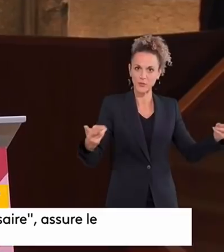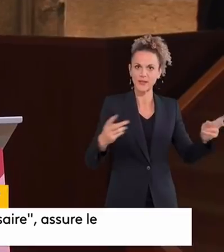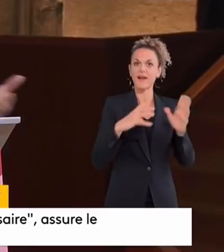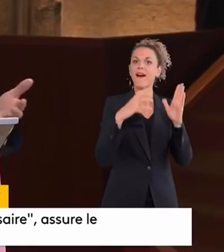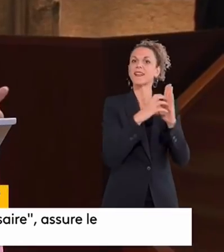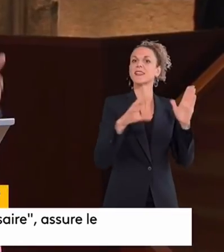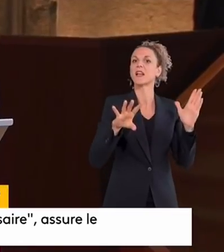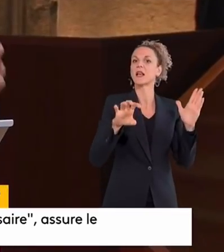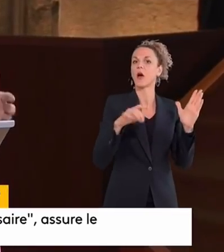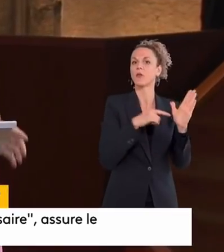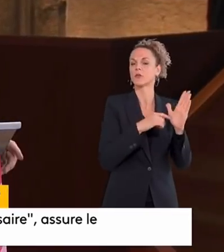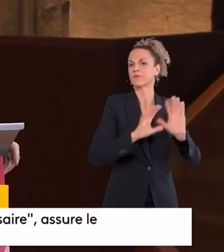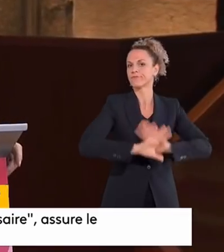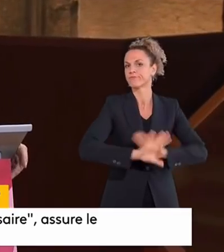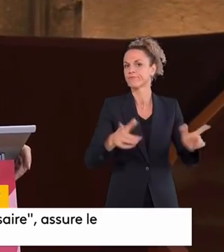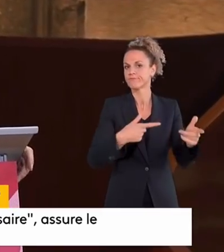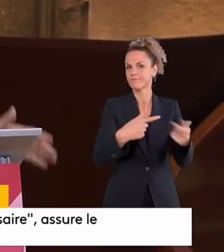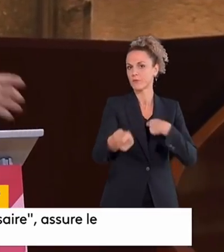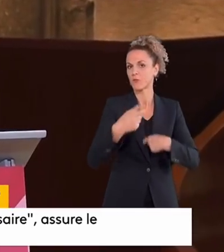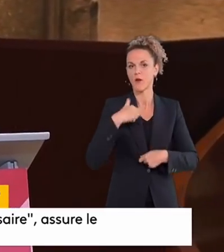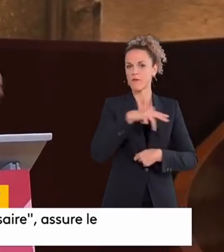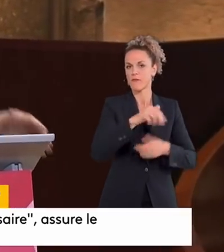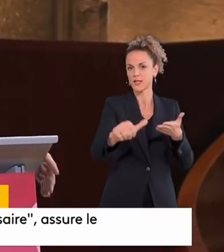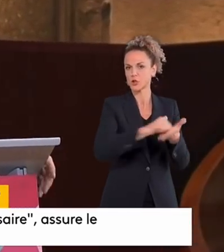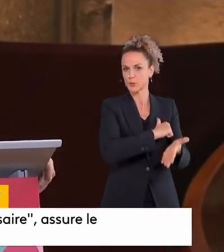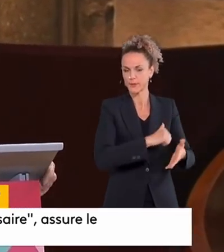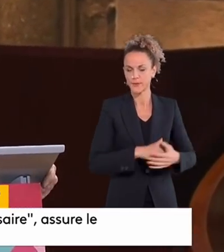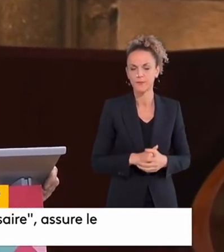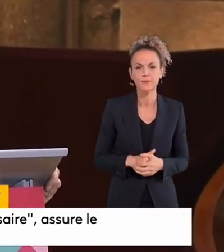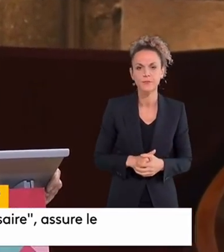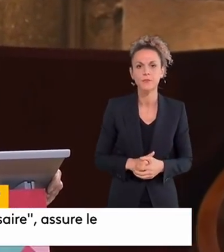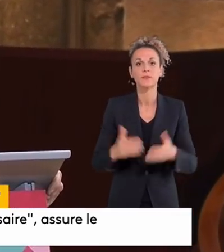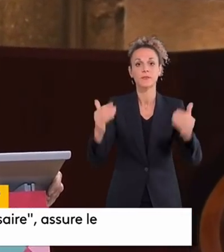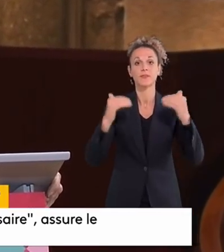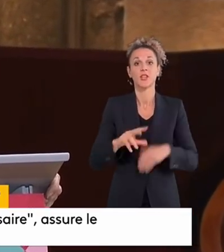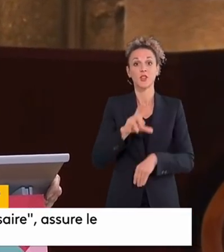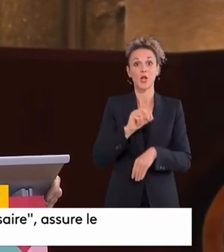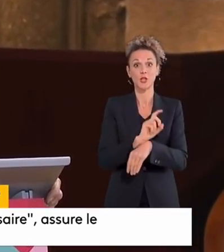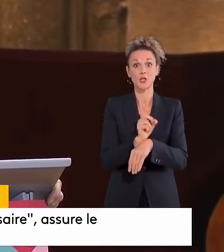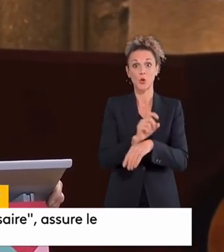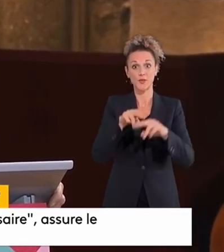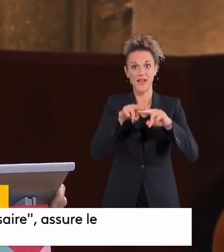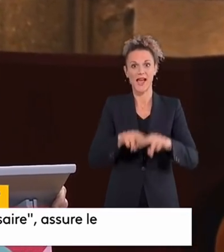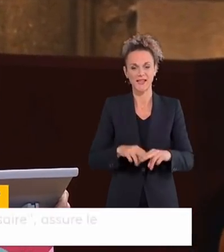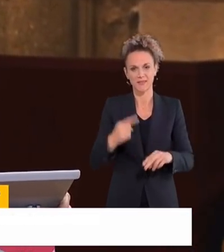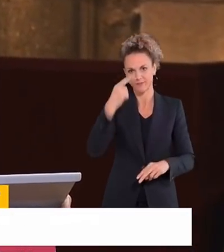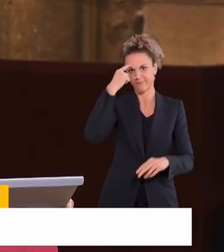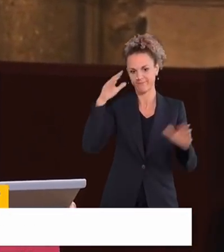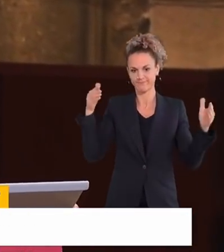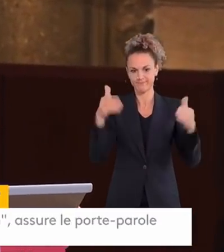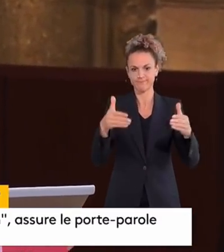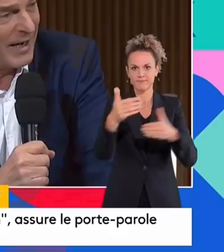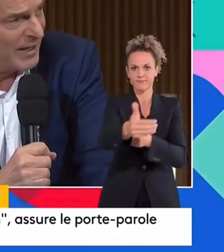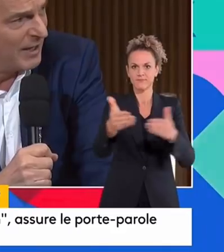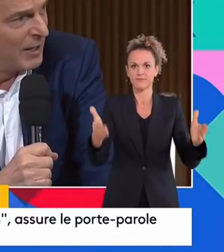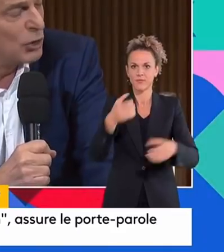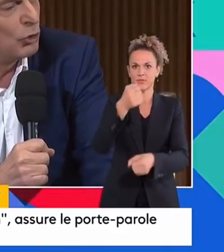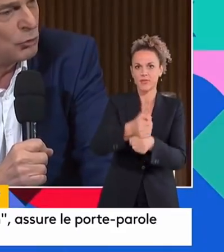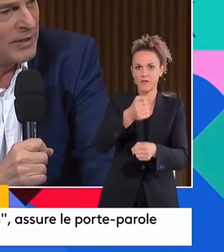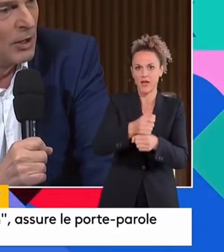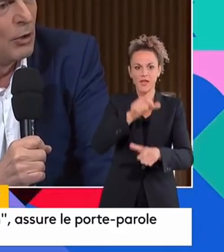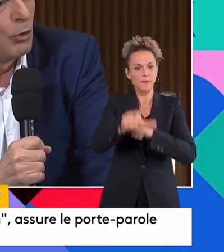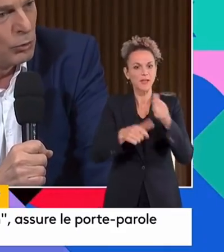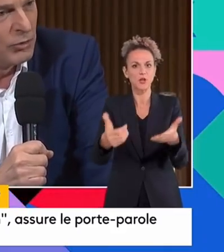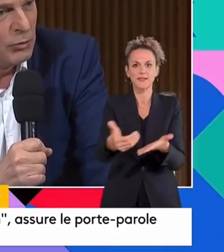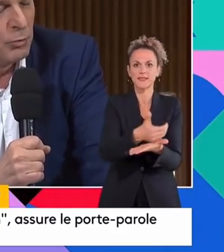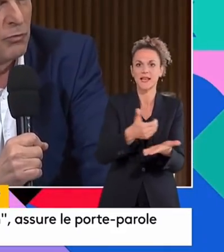une aberration, je le supprimerai. Enfin, et pour garder mes 30 dernières secondes, je les réserve au monde du travail et aux salariés. Je